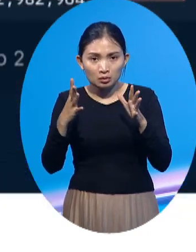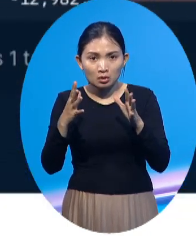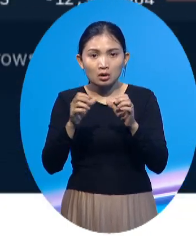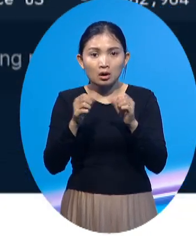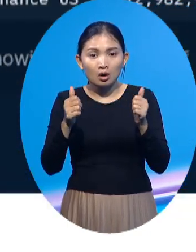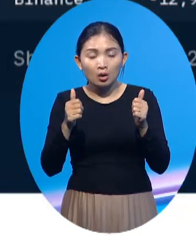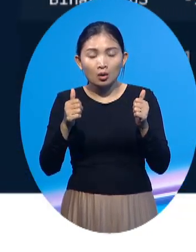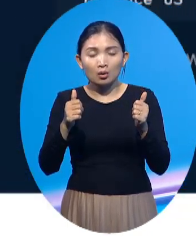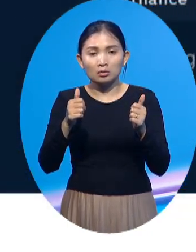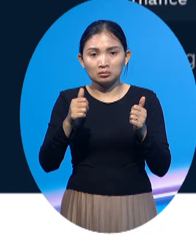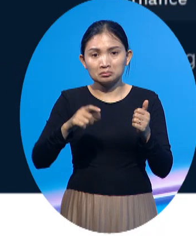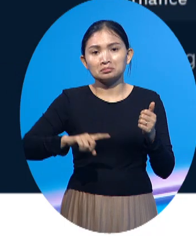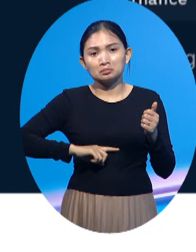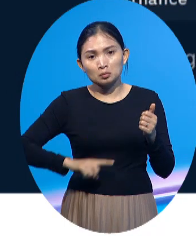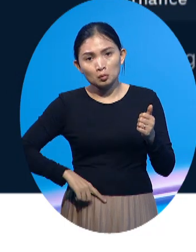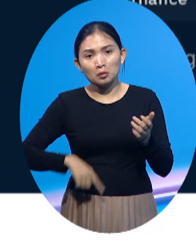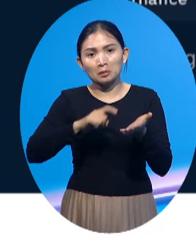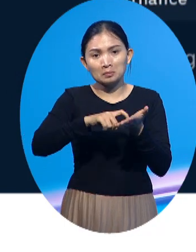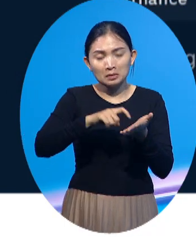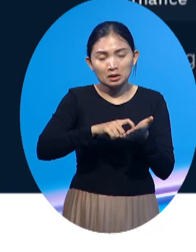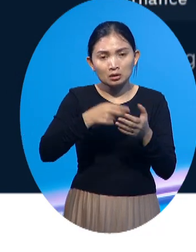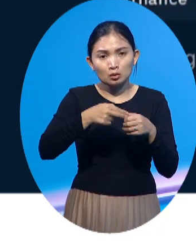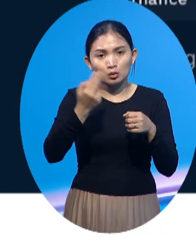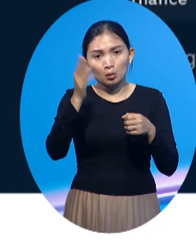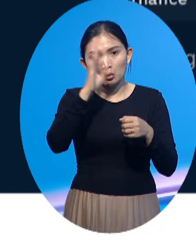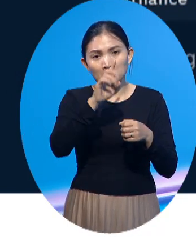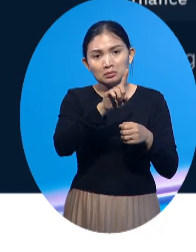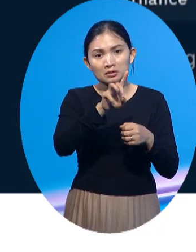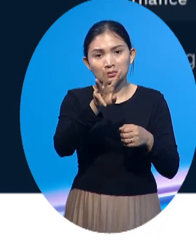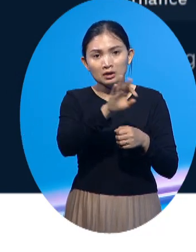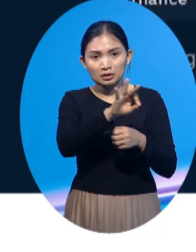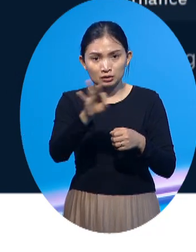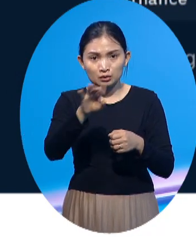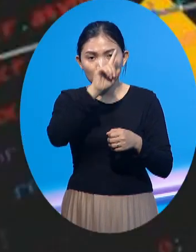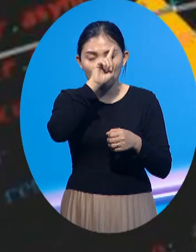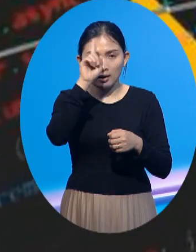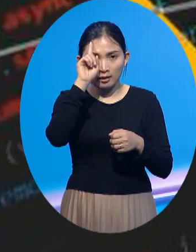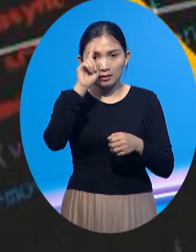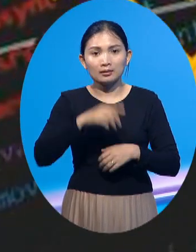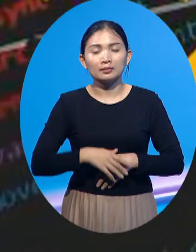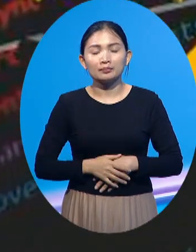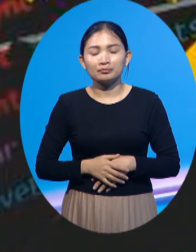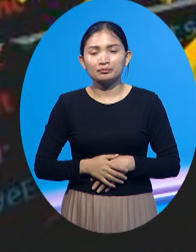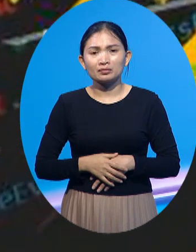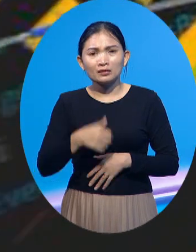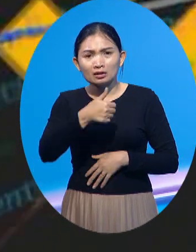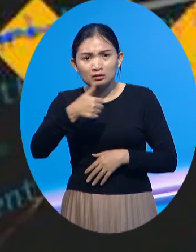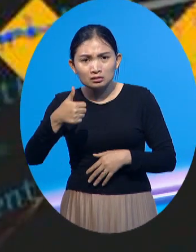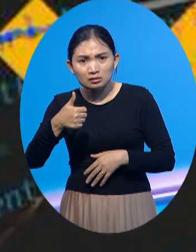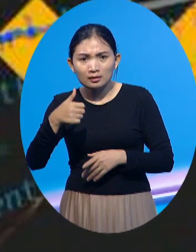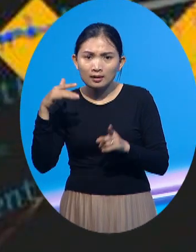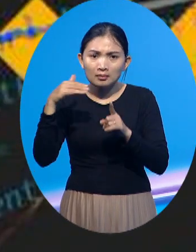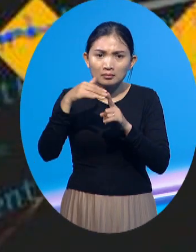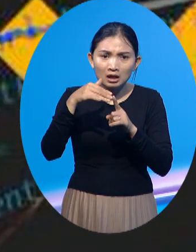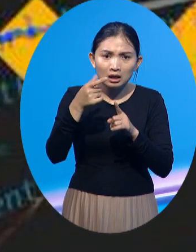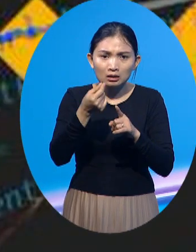tại chi nhánh Binance ở Mỹ là 13 triệu đô la. Hiện cả hai sàn giao dịch chưa bình luận về thông tin trên. Các nhà đầu tư đã ồ ạt rút tiền một ngày sau